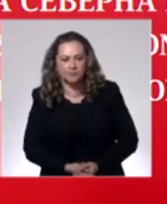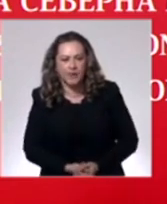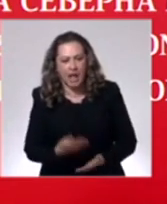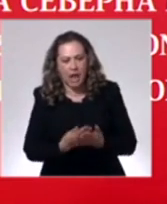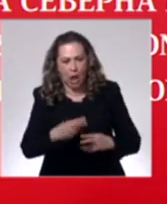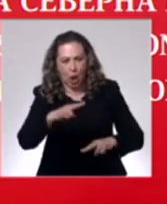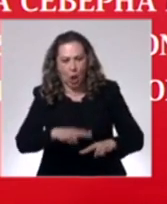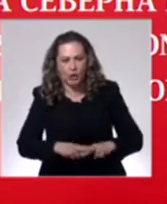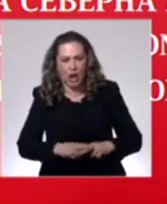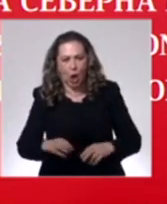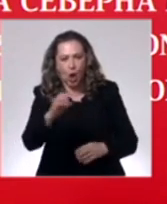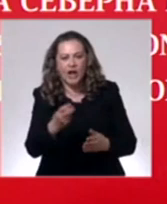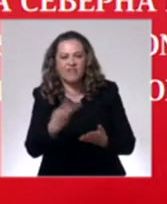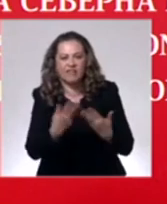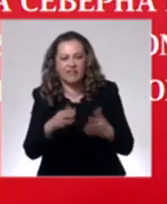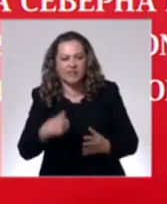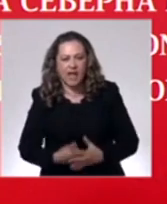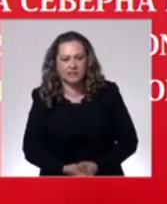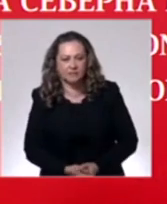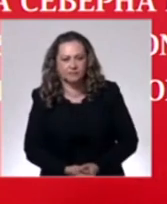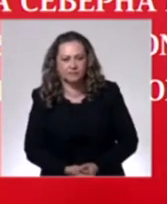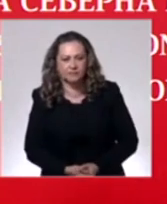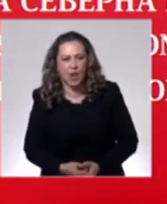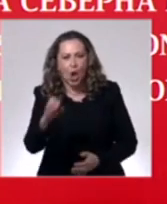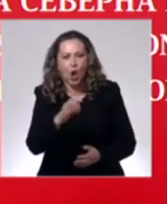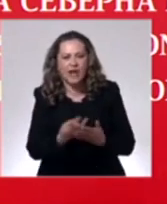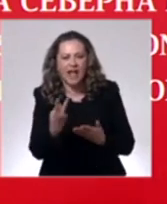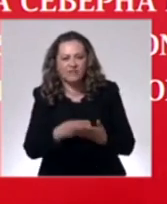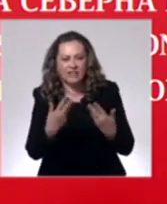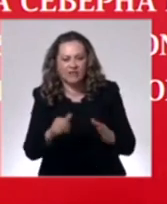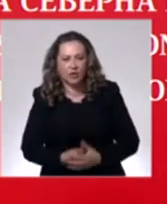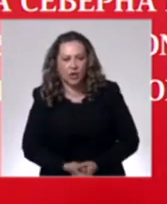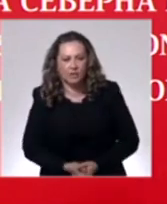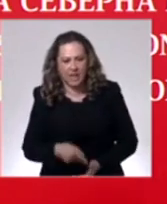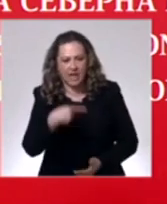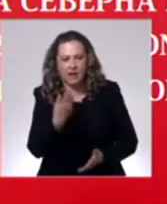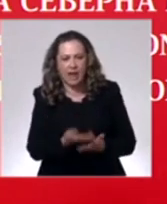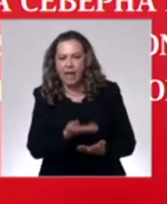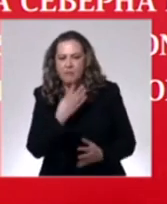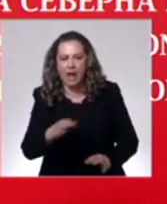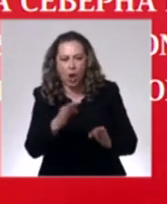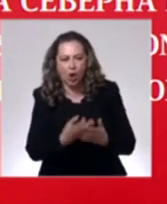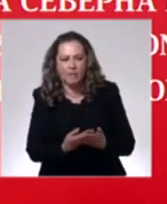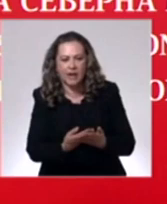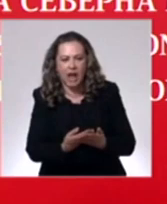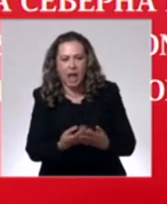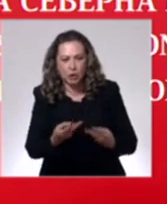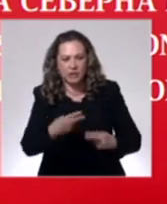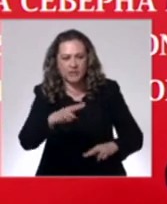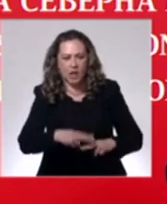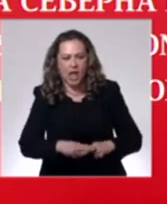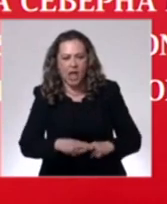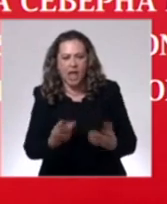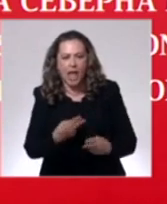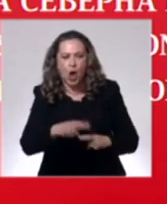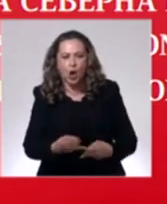ќе одлучиме во октомври 2019. Во октомври 2019 рекоа не можеме сега да донесеме одлука. Одлуката